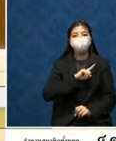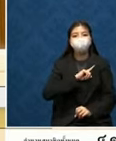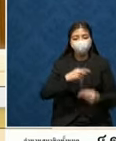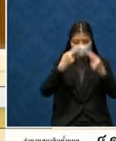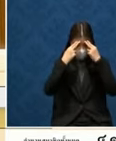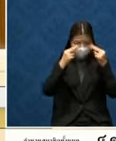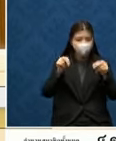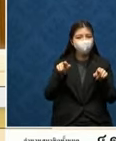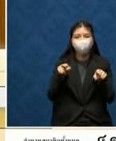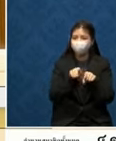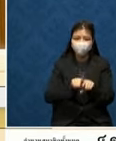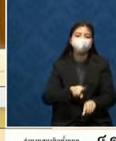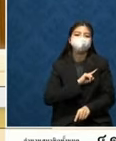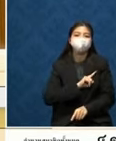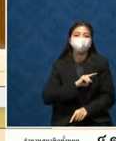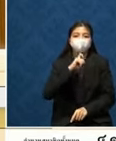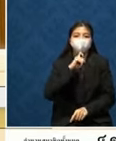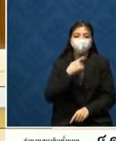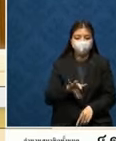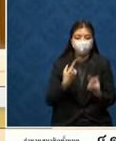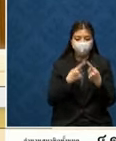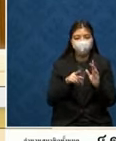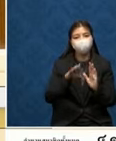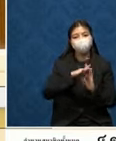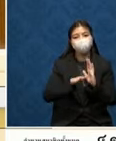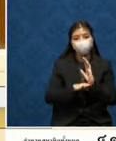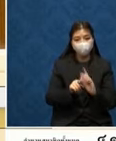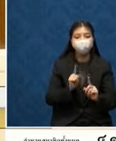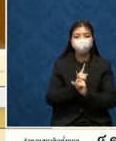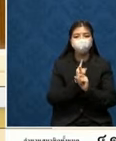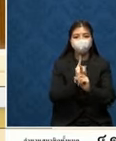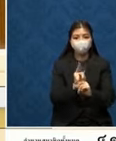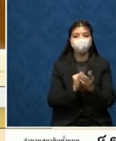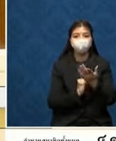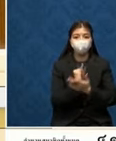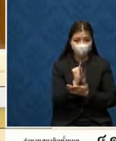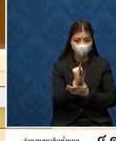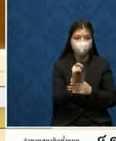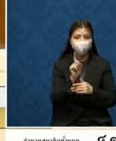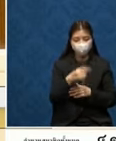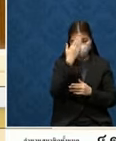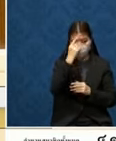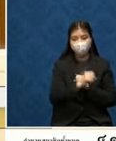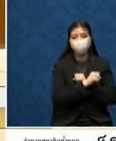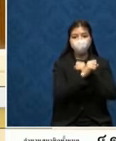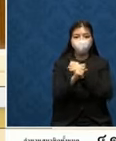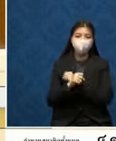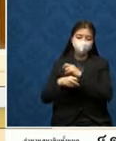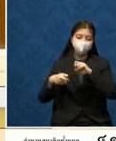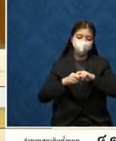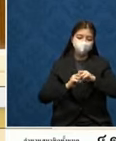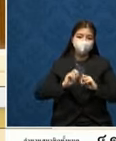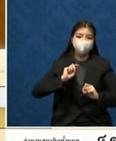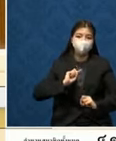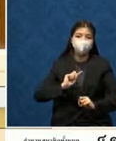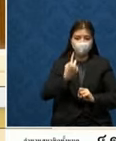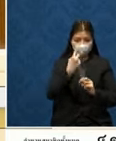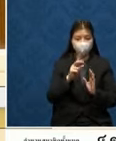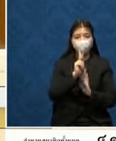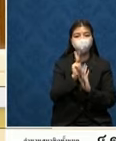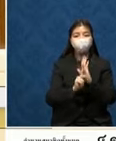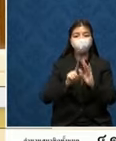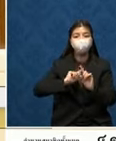ทุกคนต้องรับผิดชอบอยู่แล้วแต่ต้องำเนินการให้มันถูกวิธีนะครับเพื่อไม่ให้เกิดการสร้างปัญหาใหม่ต่อไปในอนาคตต้องใช้กฎหมายให้มันถูก